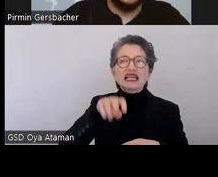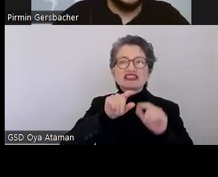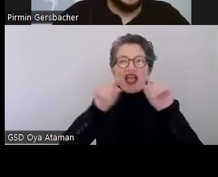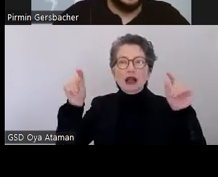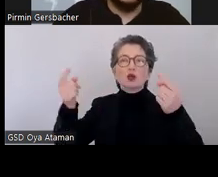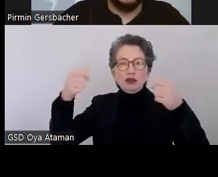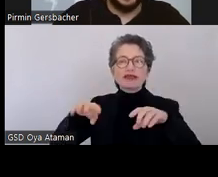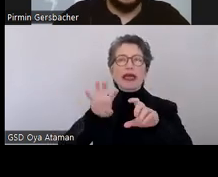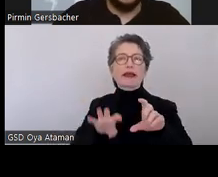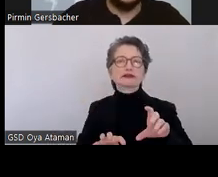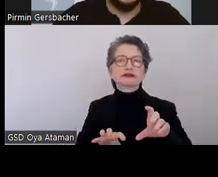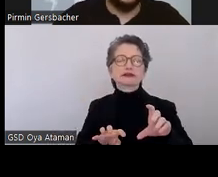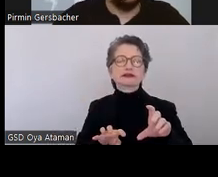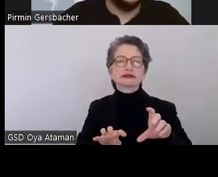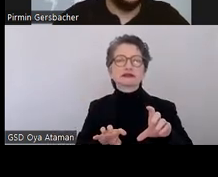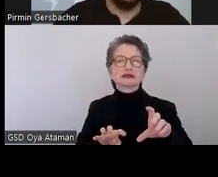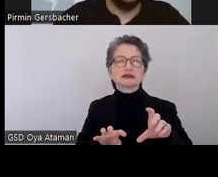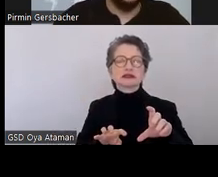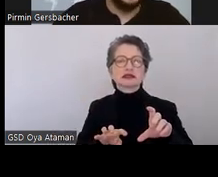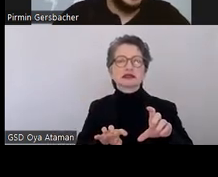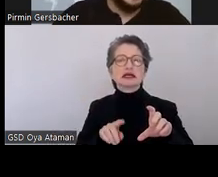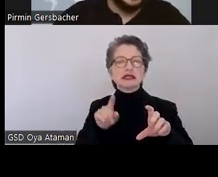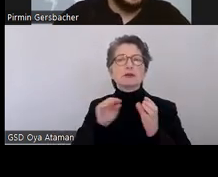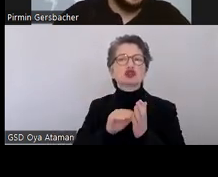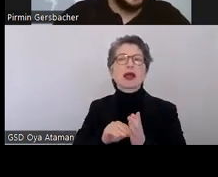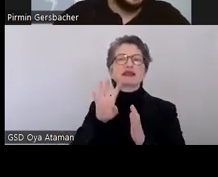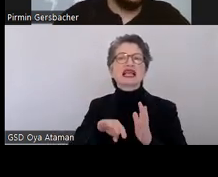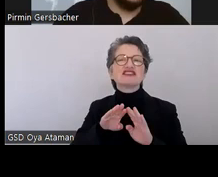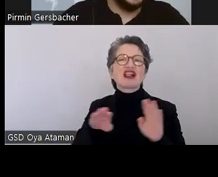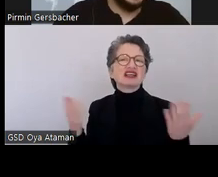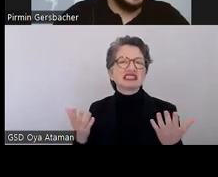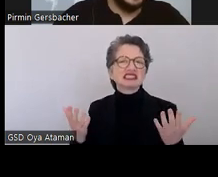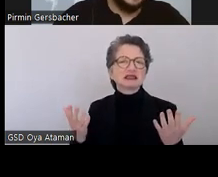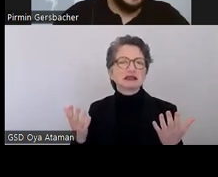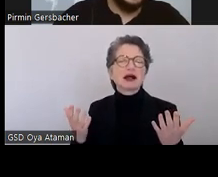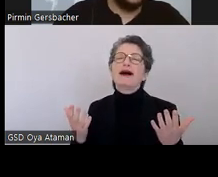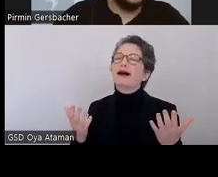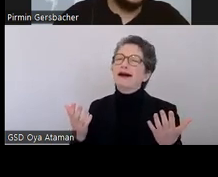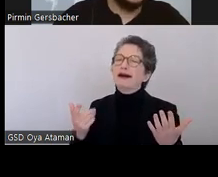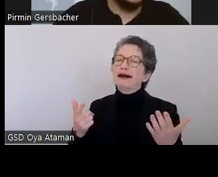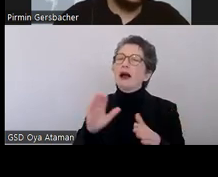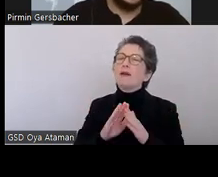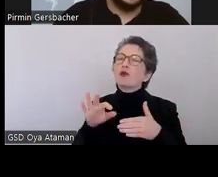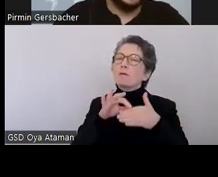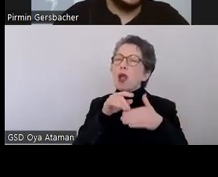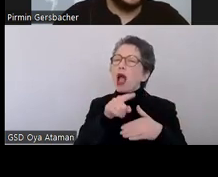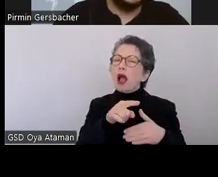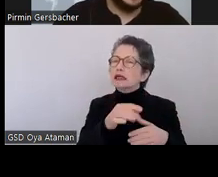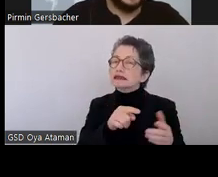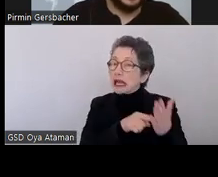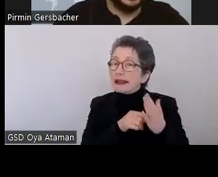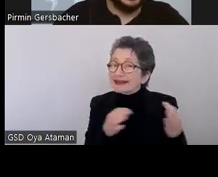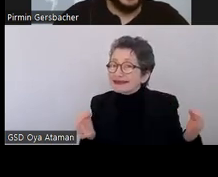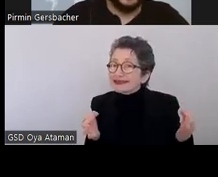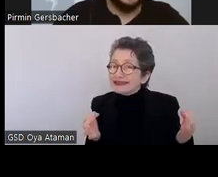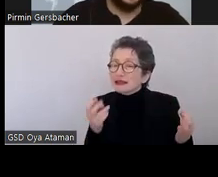ein Text, der eben beschreibt, was so ein Textfeld ist. Hier wird uns dann mit dem Bookmarklet nichts angezeigt nebendran. Das heißt, man